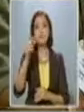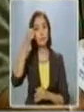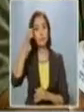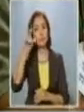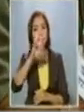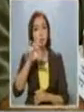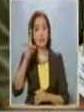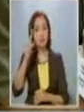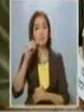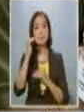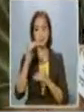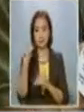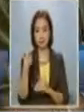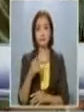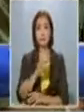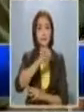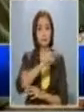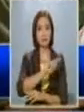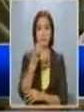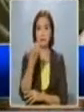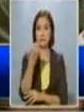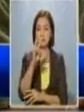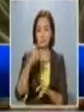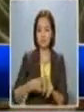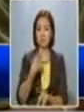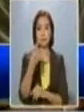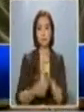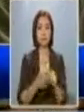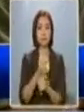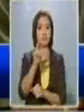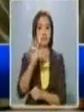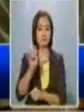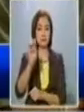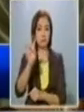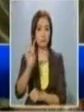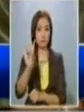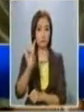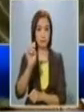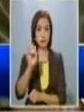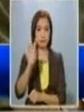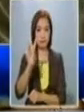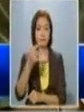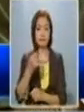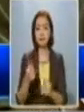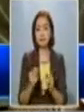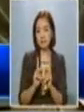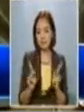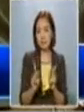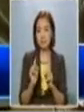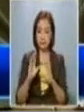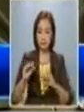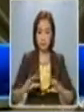12มกราคม 2558เนี่ยนะครับคณะกรรมการยกร่างก็จะประชุมกัน